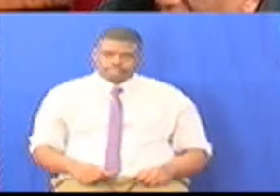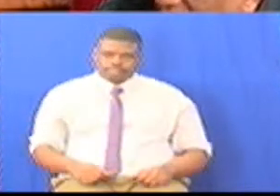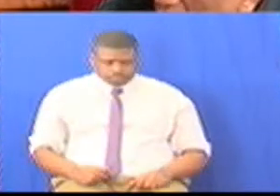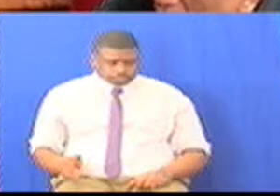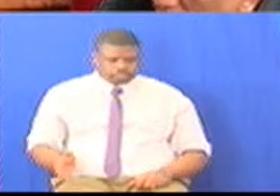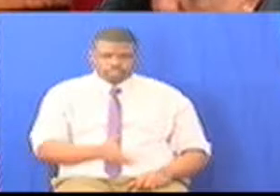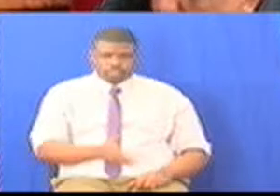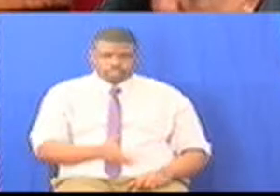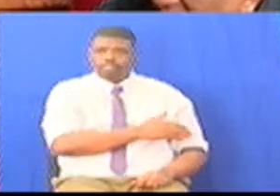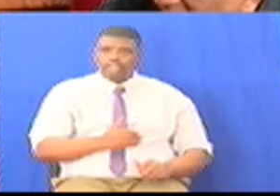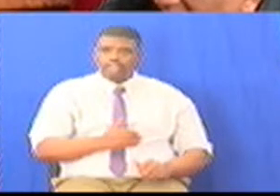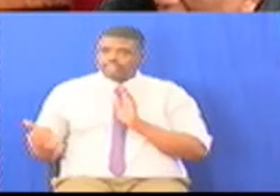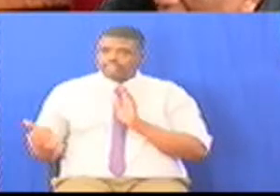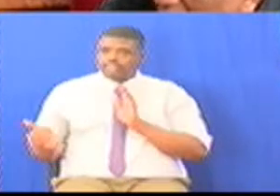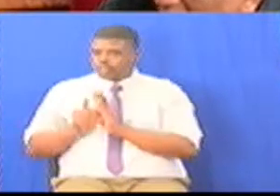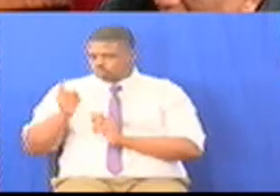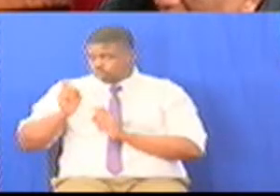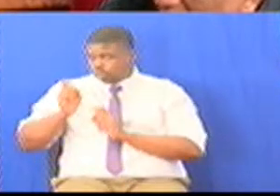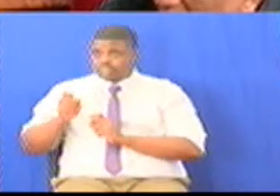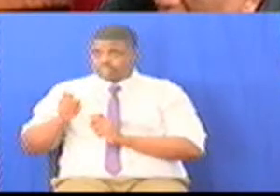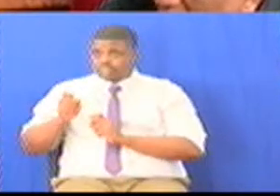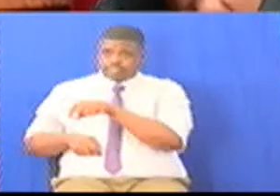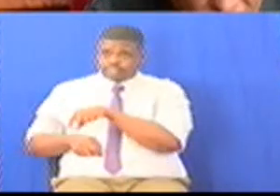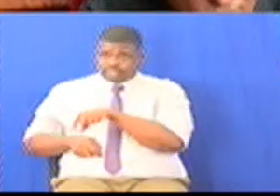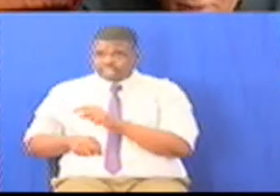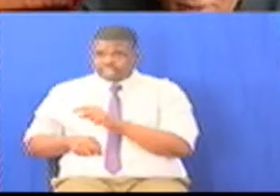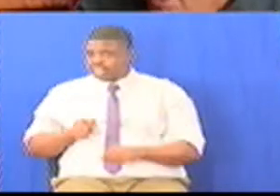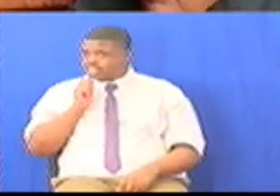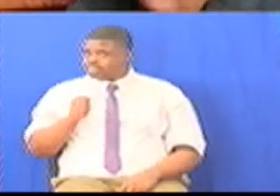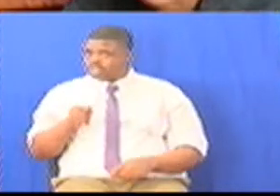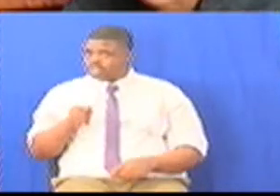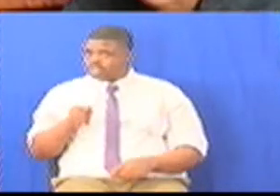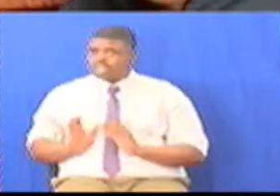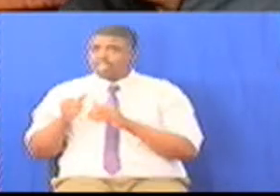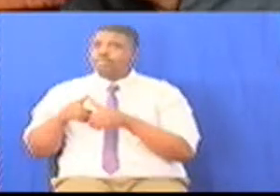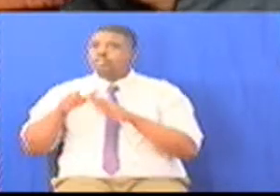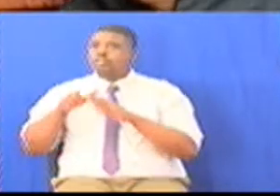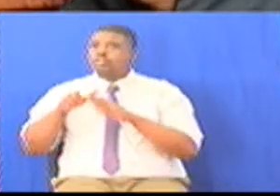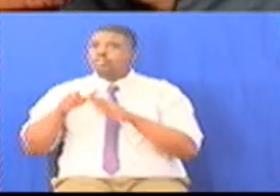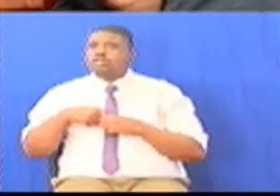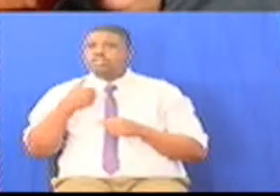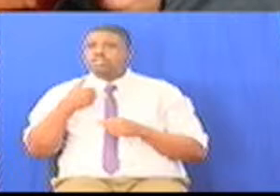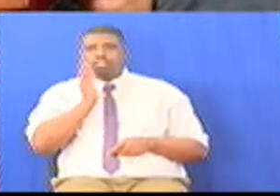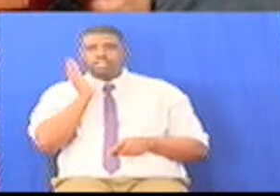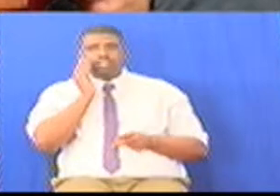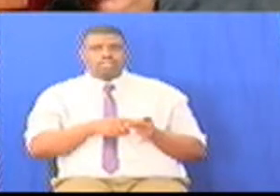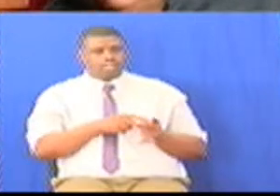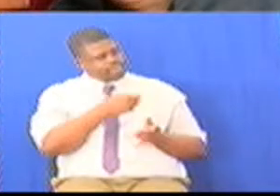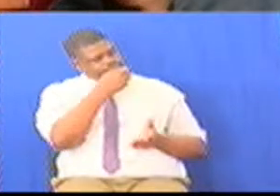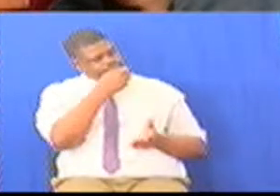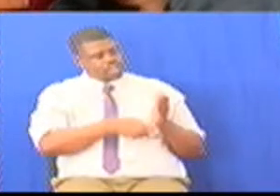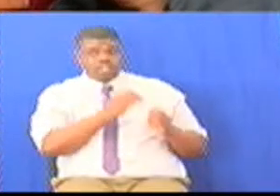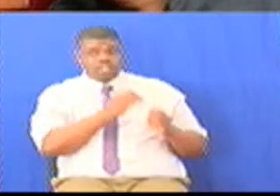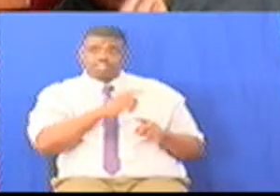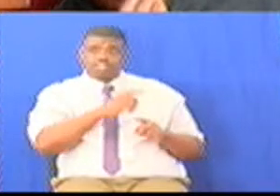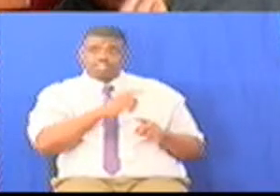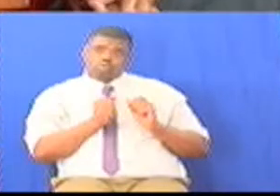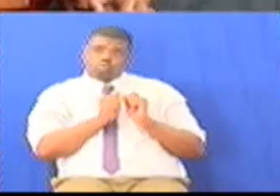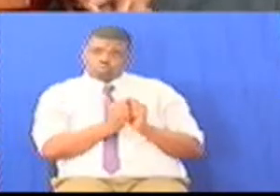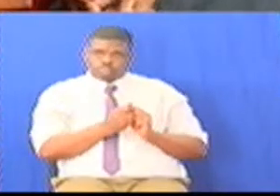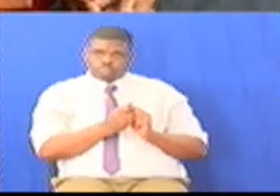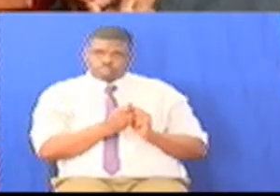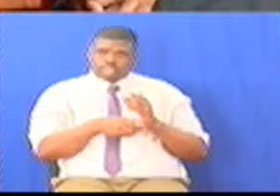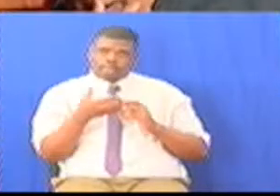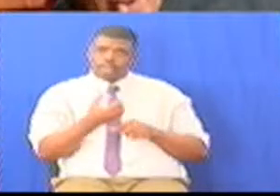ushindani sura ya 285. Mheshimiwa Spika, kamati imekubaliana na serikali kuhusu mapendekezo ya kutoza faini ya 10% kwenye